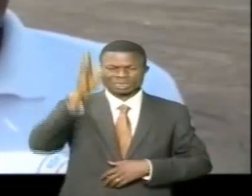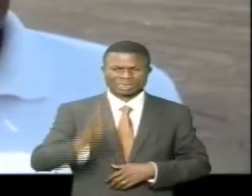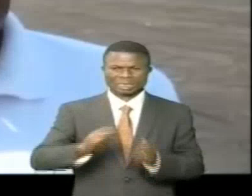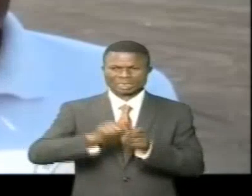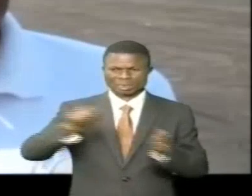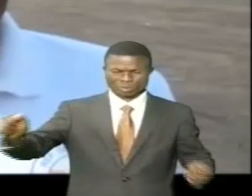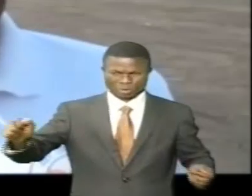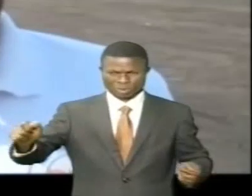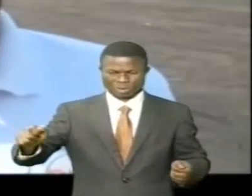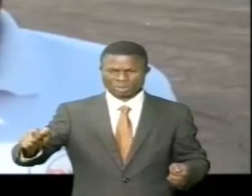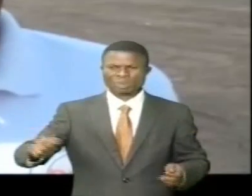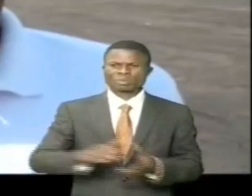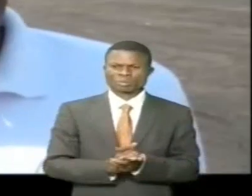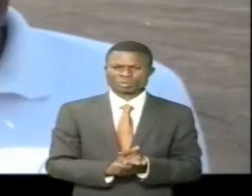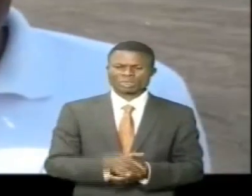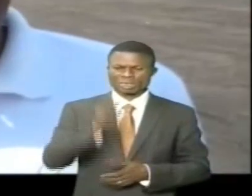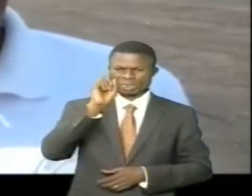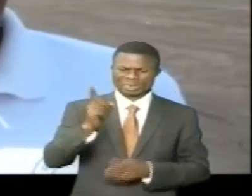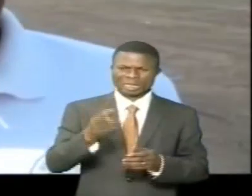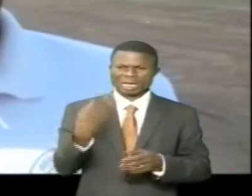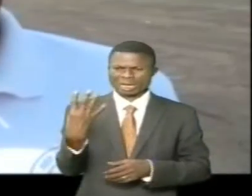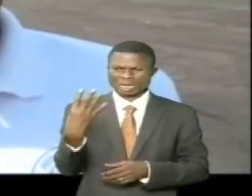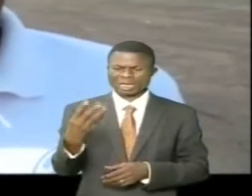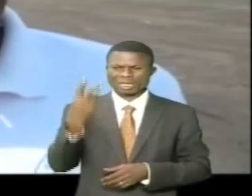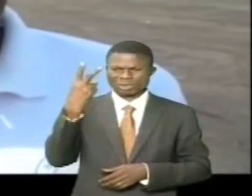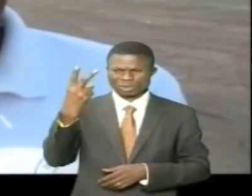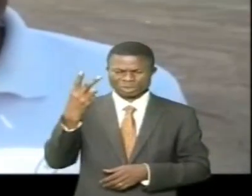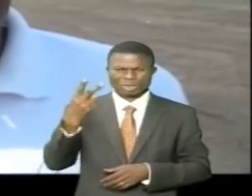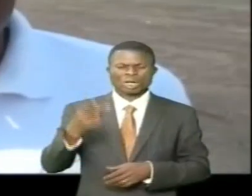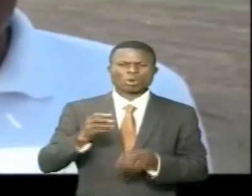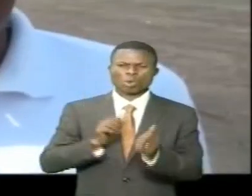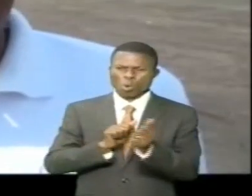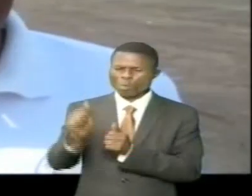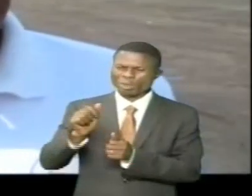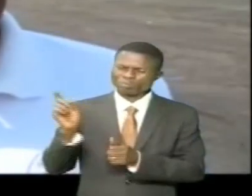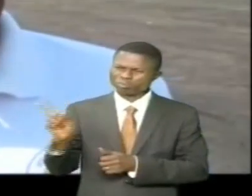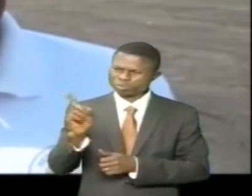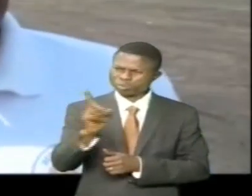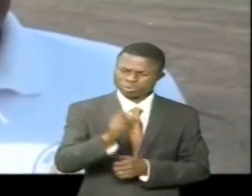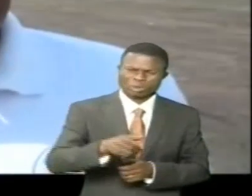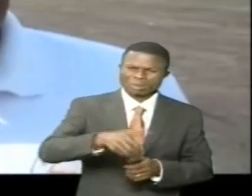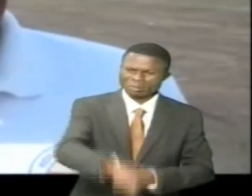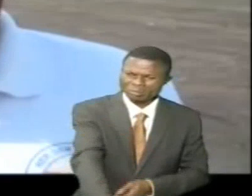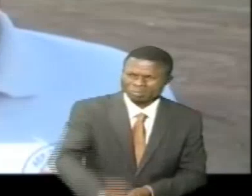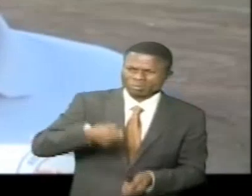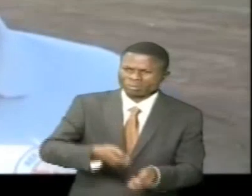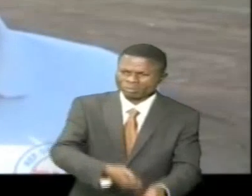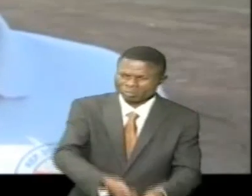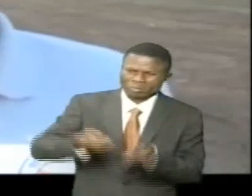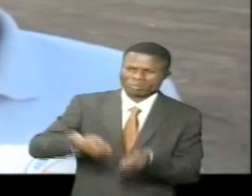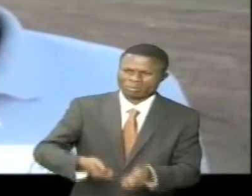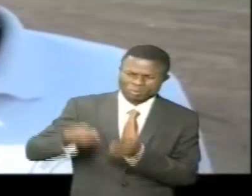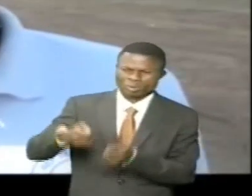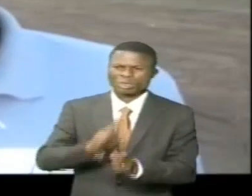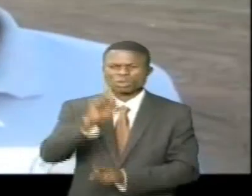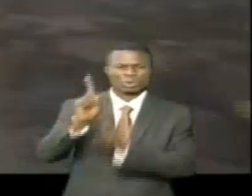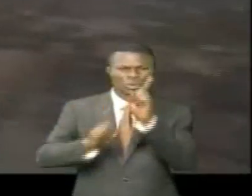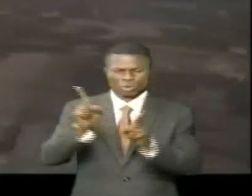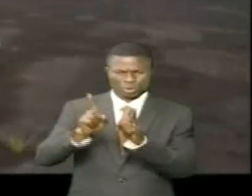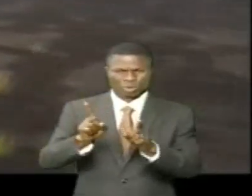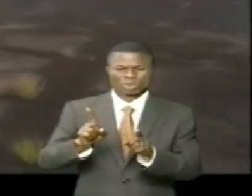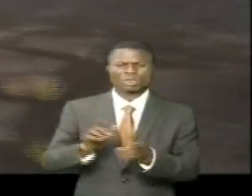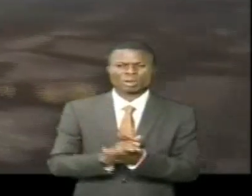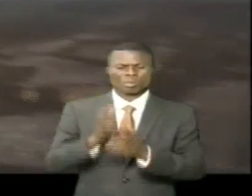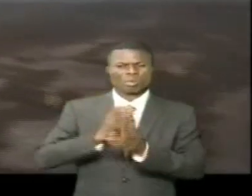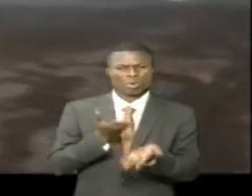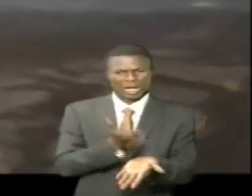140 et nous avons parcouru toute la piste pour enlever tout ce qu'il y avait comme herbe au niveau de la piste. Pendant ces